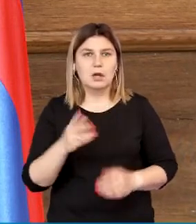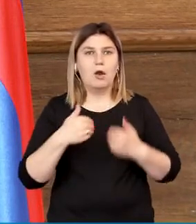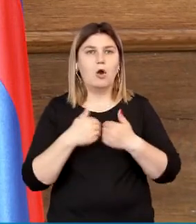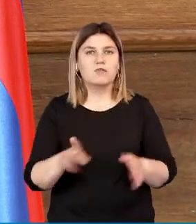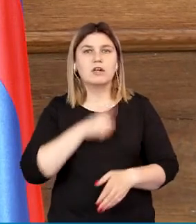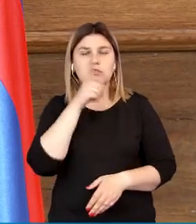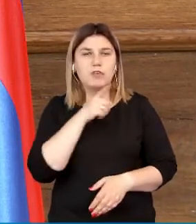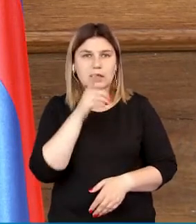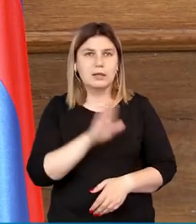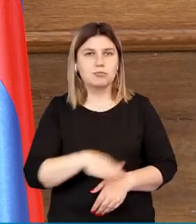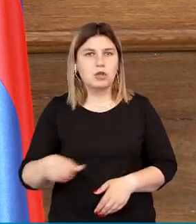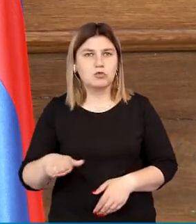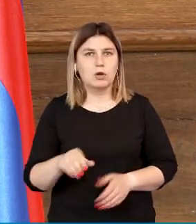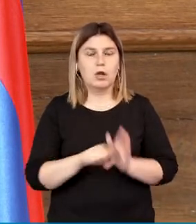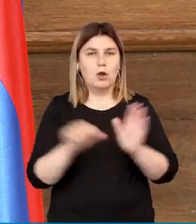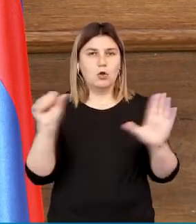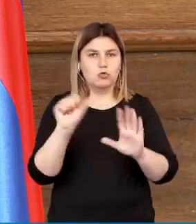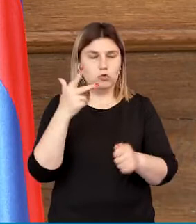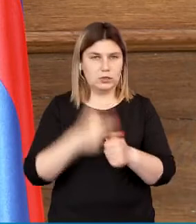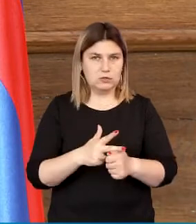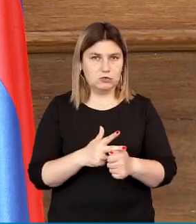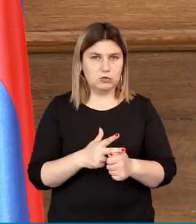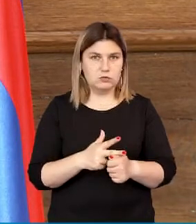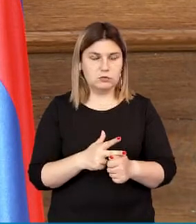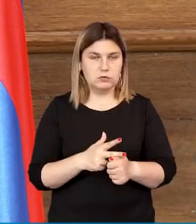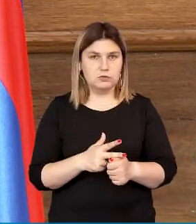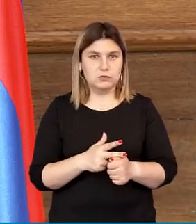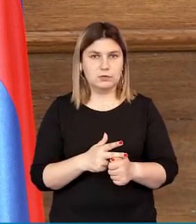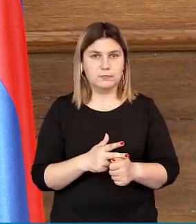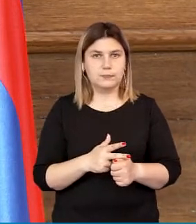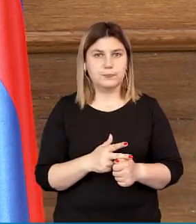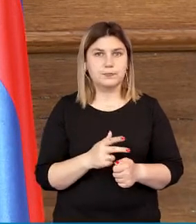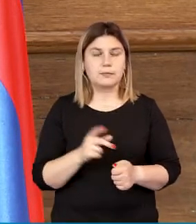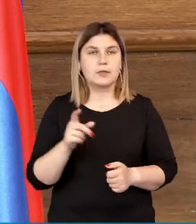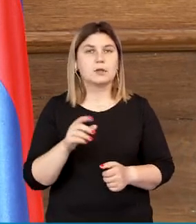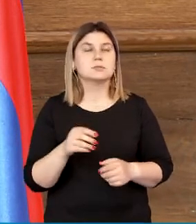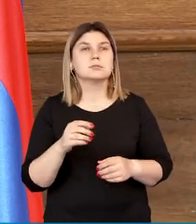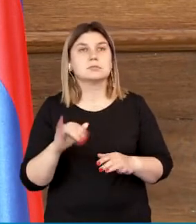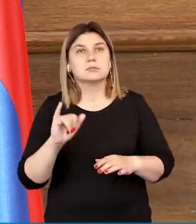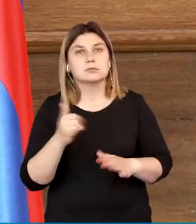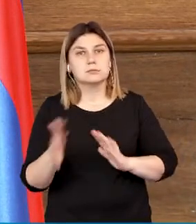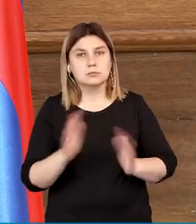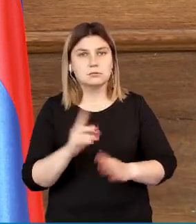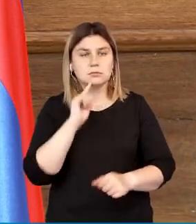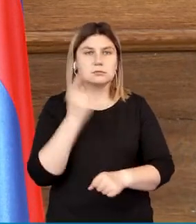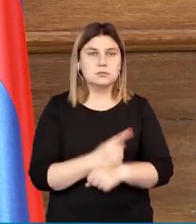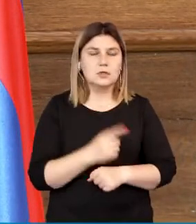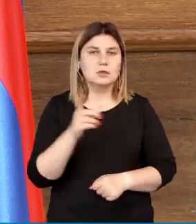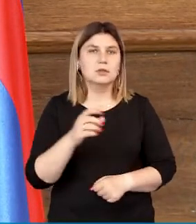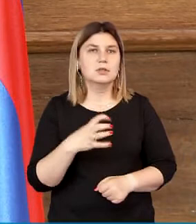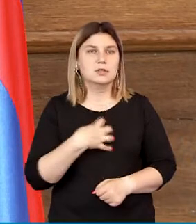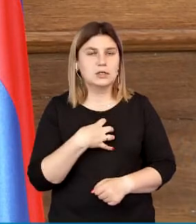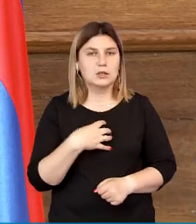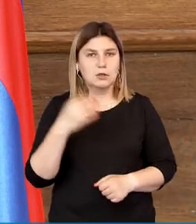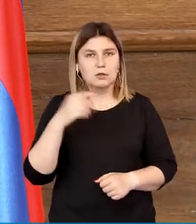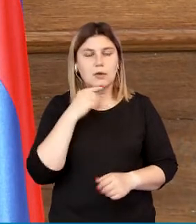i punktów przedszkolnych w szkołach od godziny 6.30. Czy można w jakiś sposób wpłynąć na decyzję dyrektora szkoły, aby umożliwić